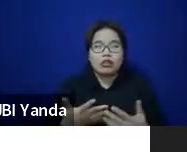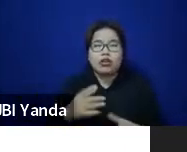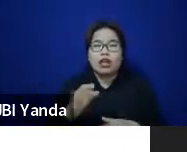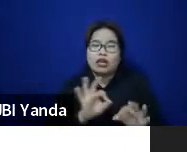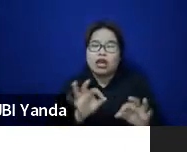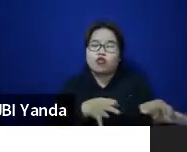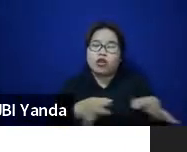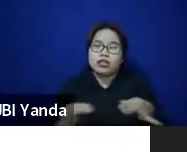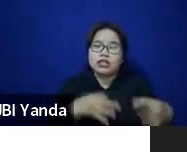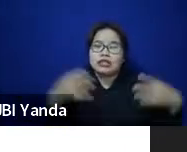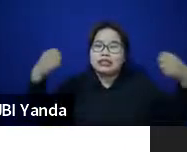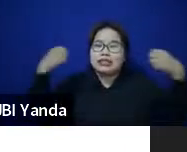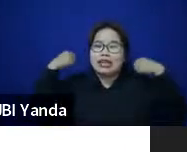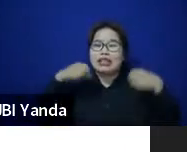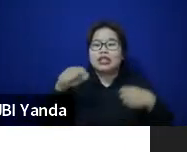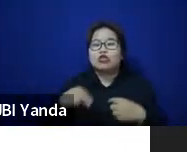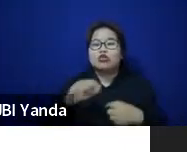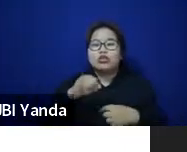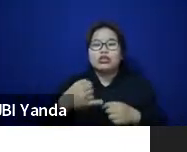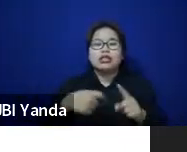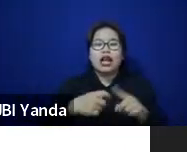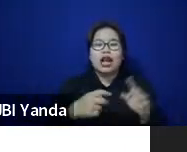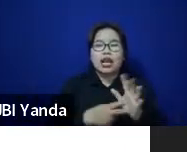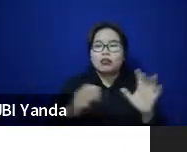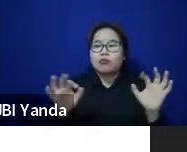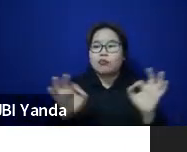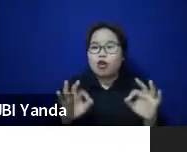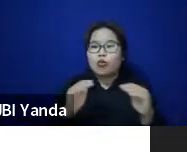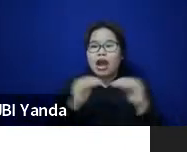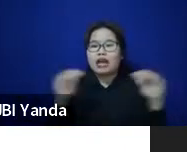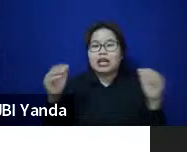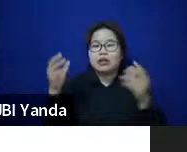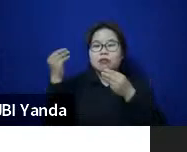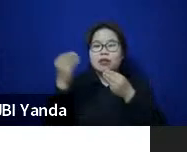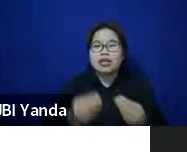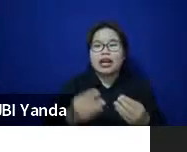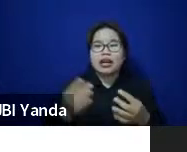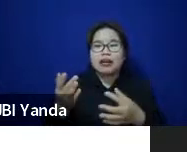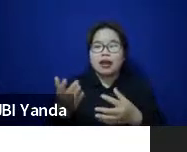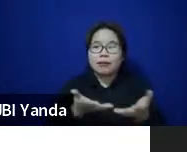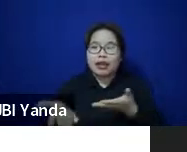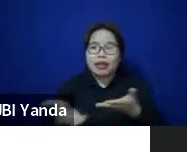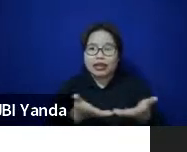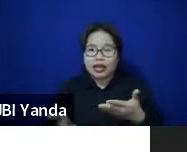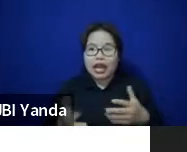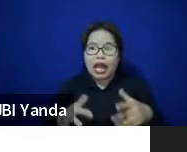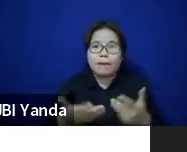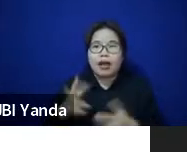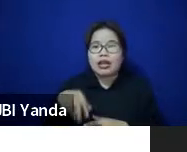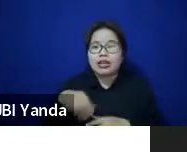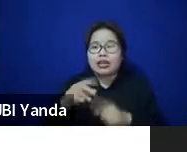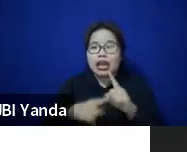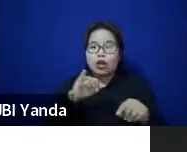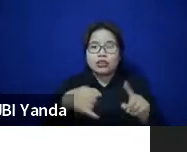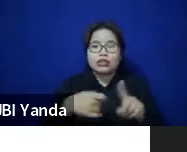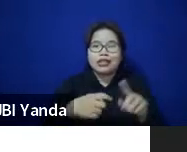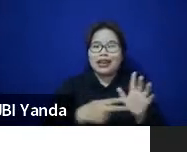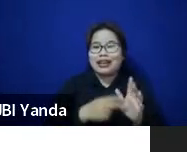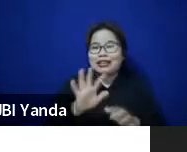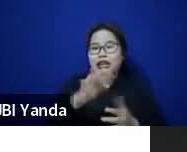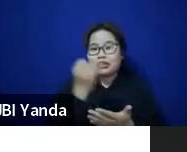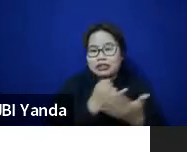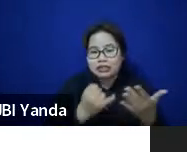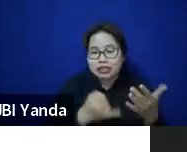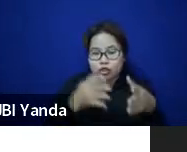itu saja JKN belum secara adil bisa memberikan akses layanan. Apalagi saat JKN tidak didesain